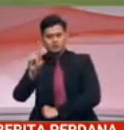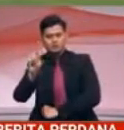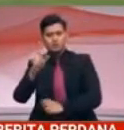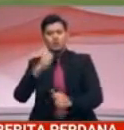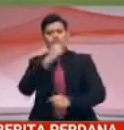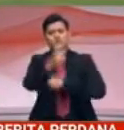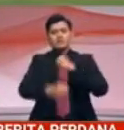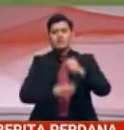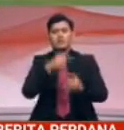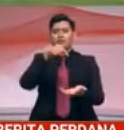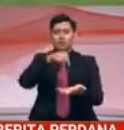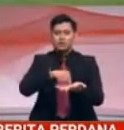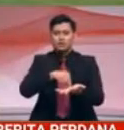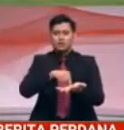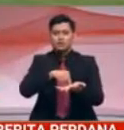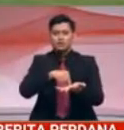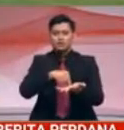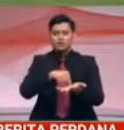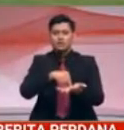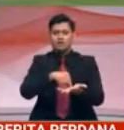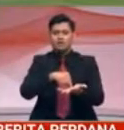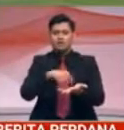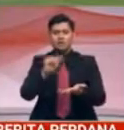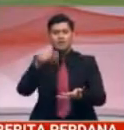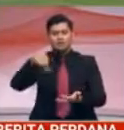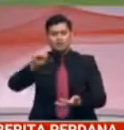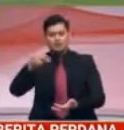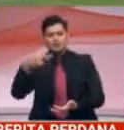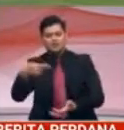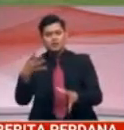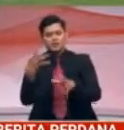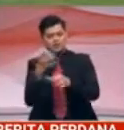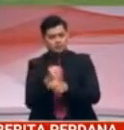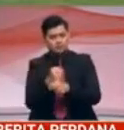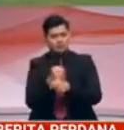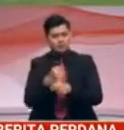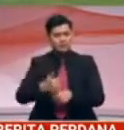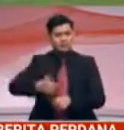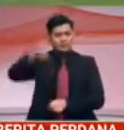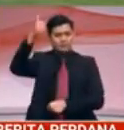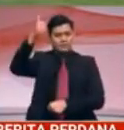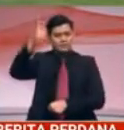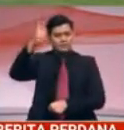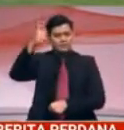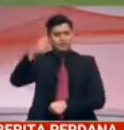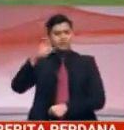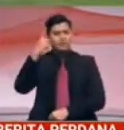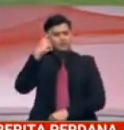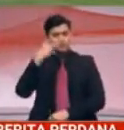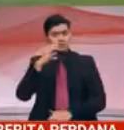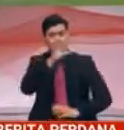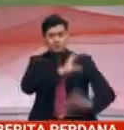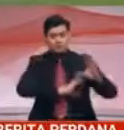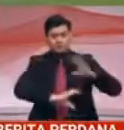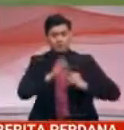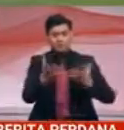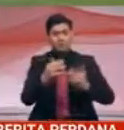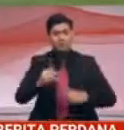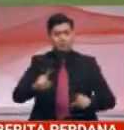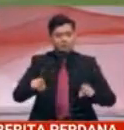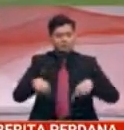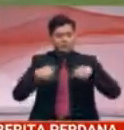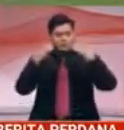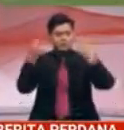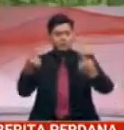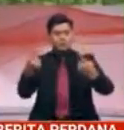mendapat suatu CSA, dia membuat suatu yang terbaik untuk dia sendiri. Sebab cerita dia nak pergi AMD. Cerita